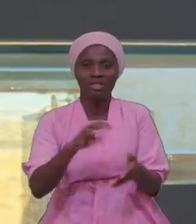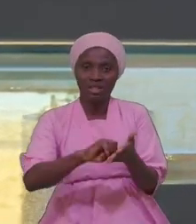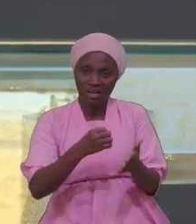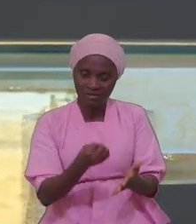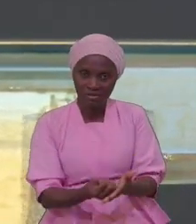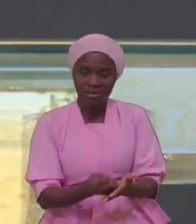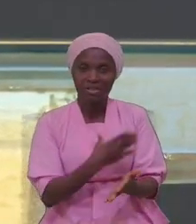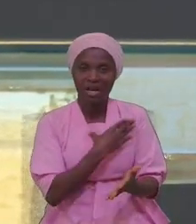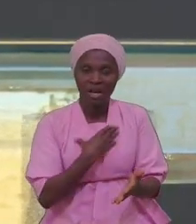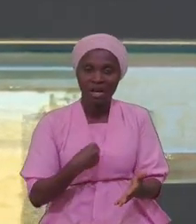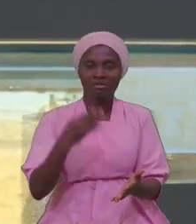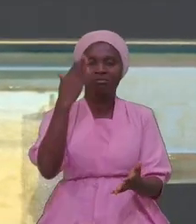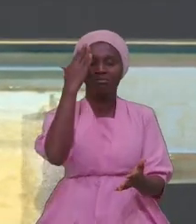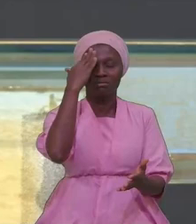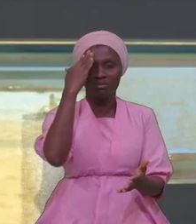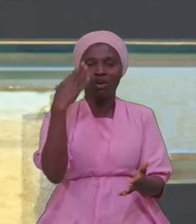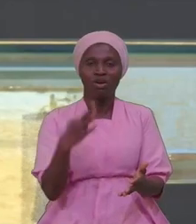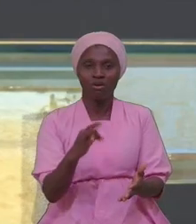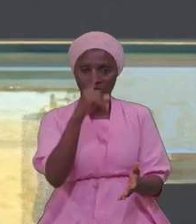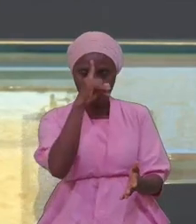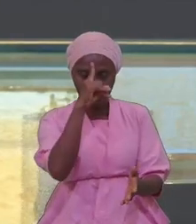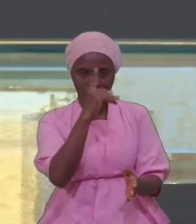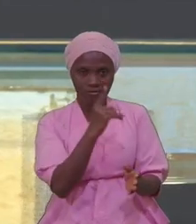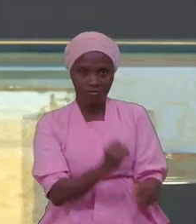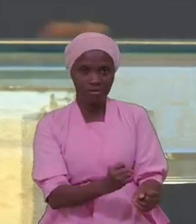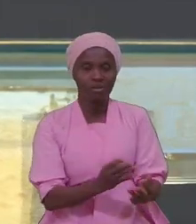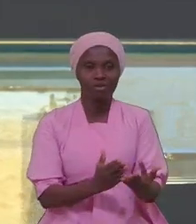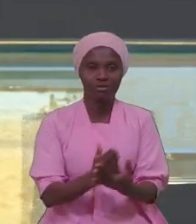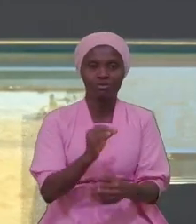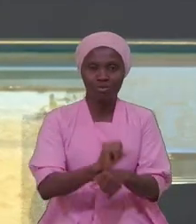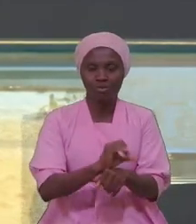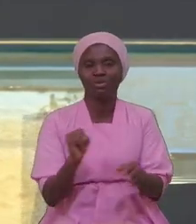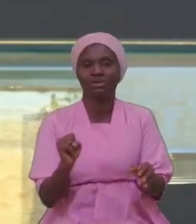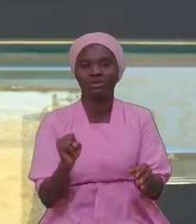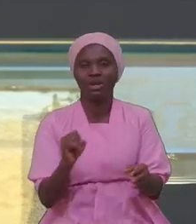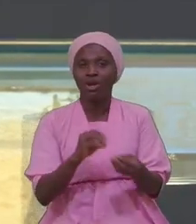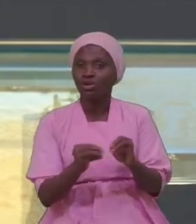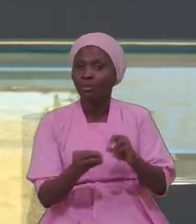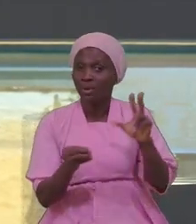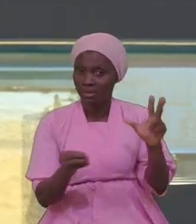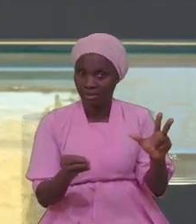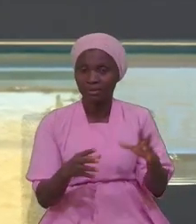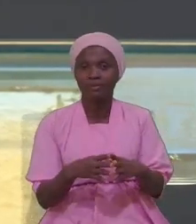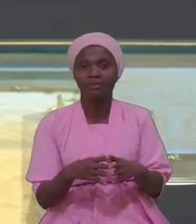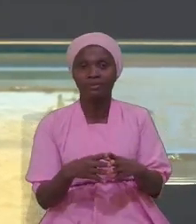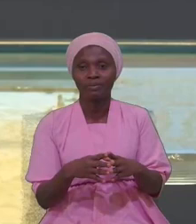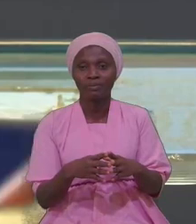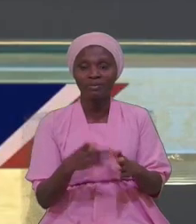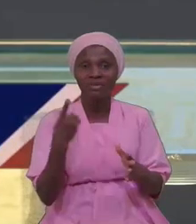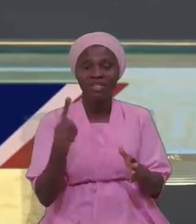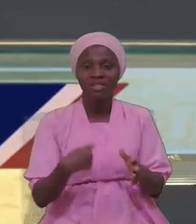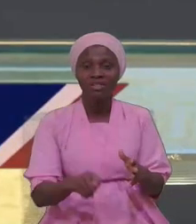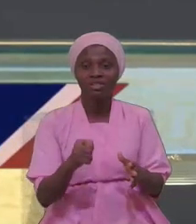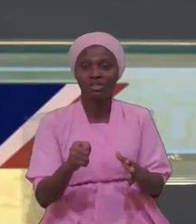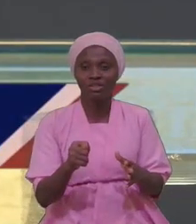discernement, l'évidence du discernement à travers les œuvres.